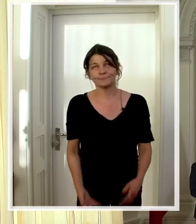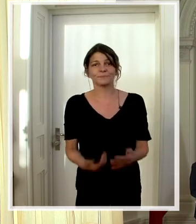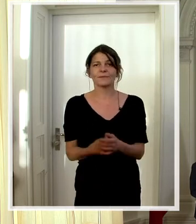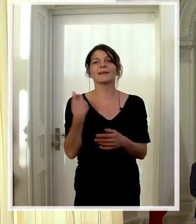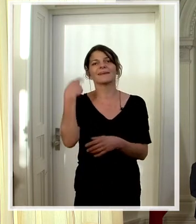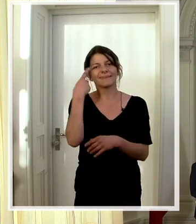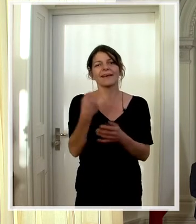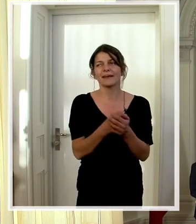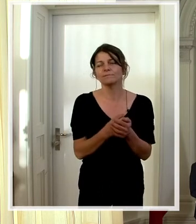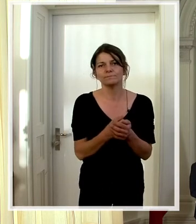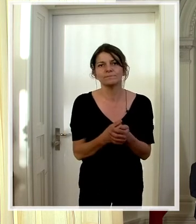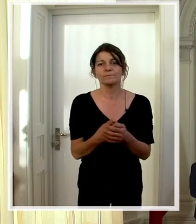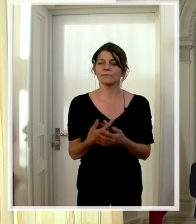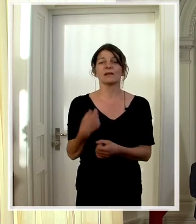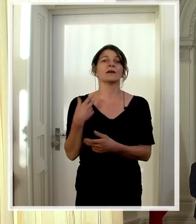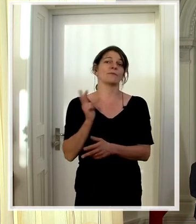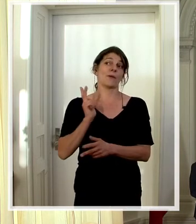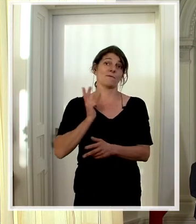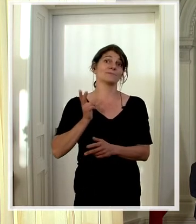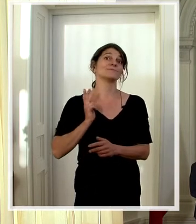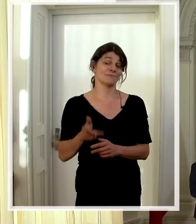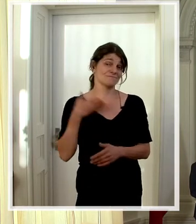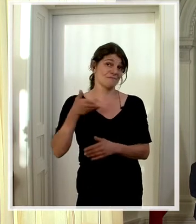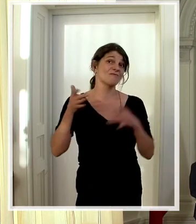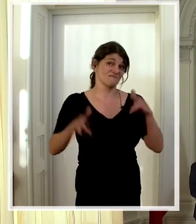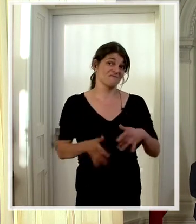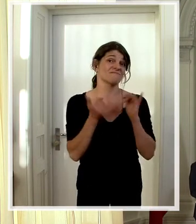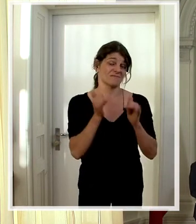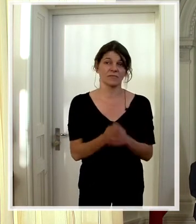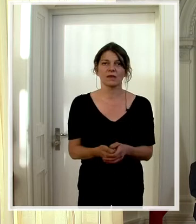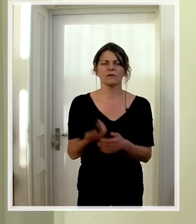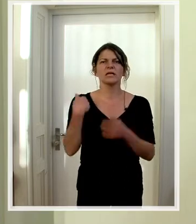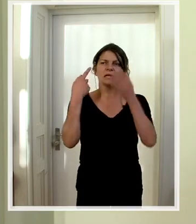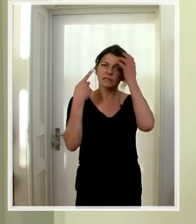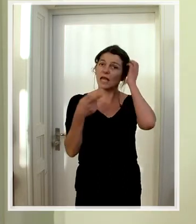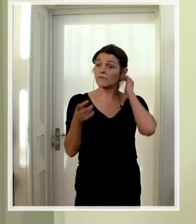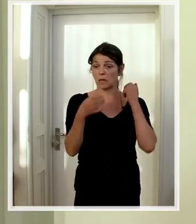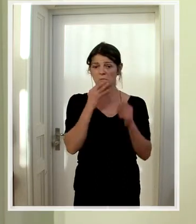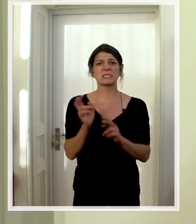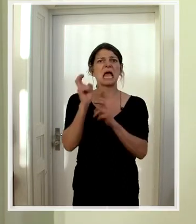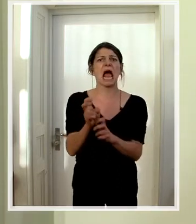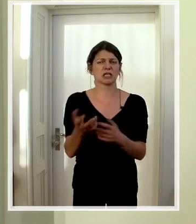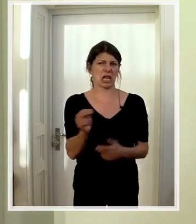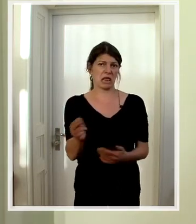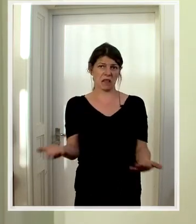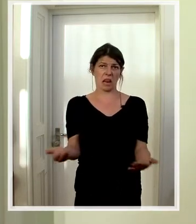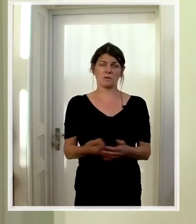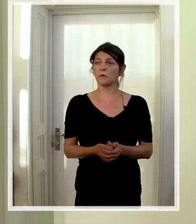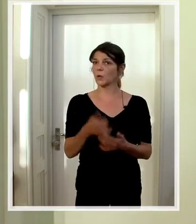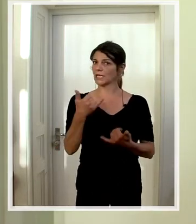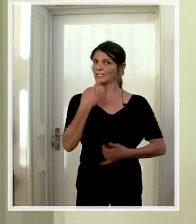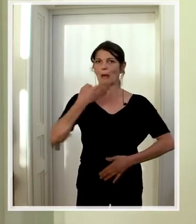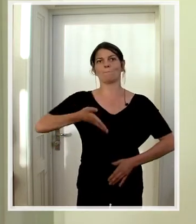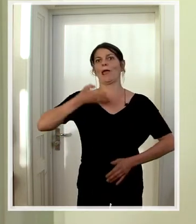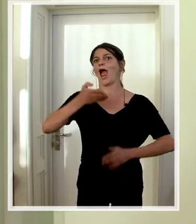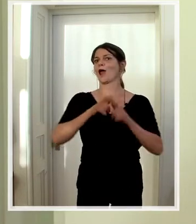dass wir relativ sicher luxuriöse Bahnhöfe haben, oder? Wenn man bedenkt, dass es ist eigentlich eine bessere Haltestelle in Endlern und man nennt es jetzt